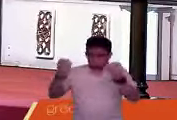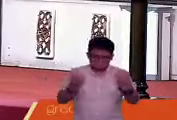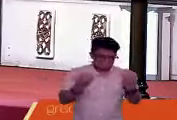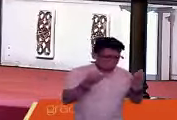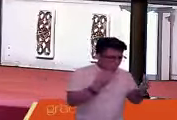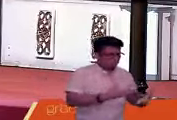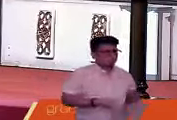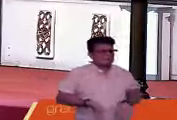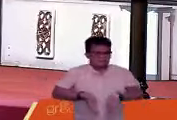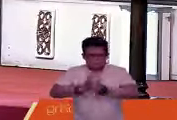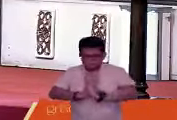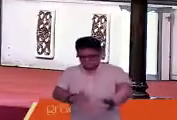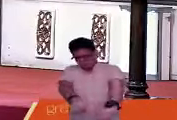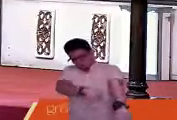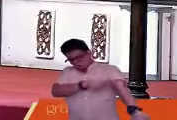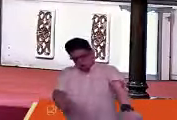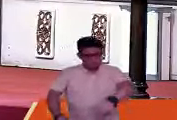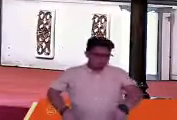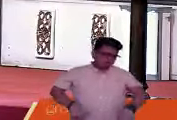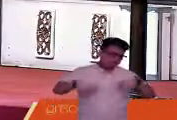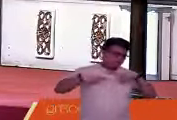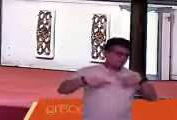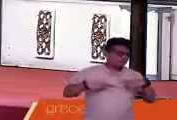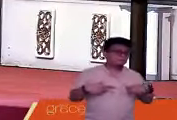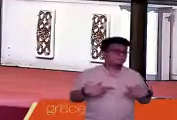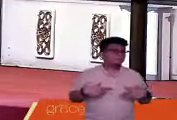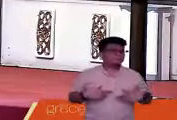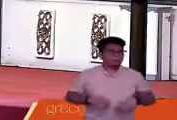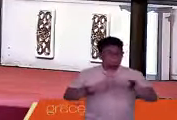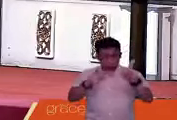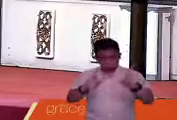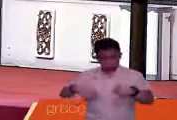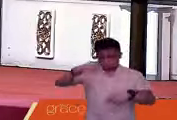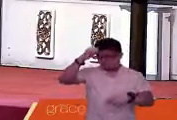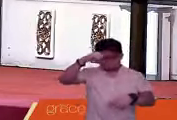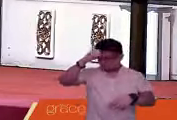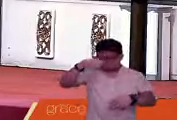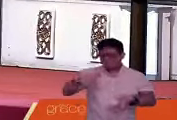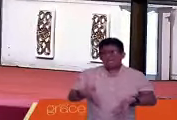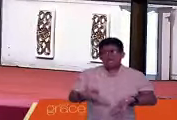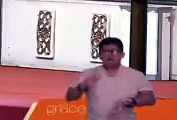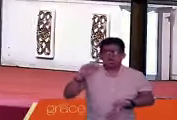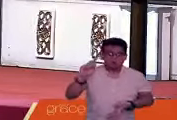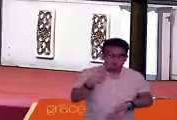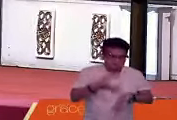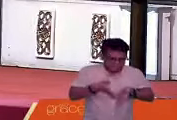Si Solomon, he simply sought after understanding.